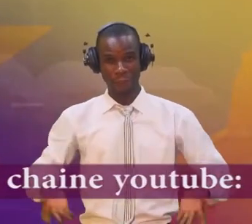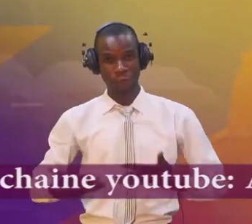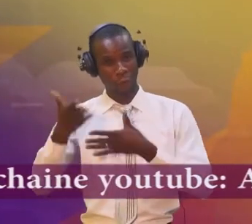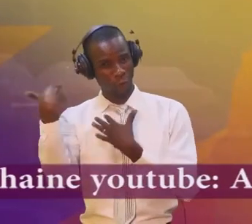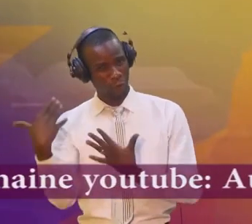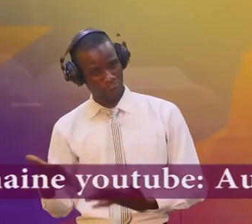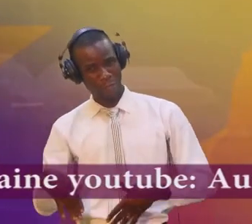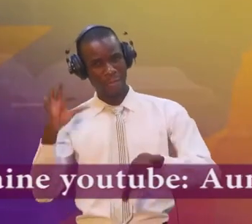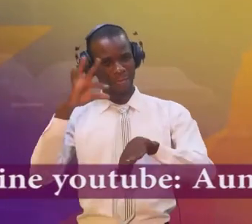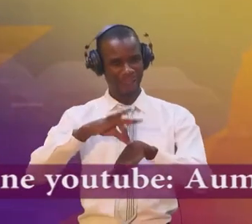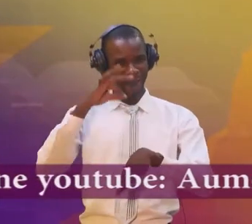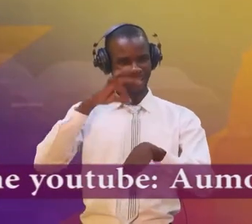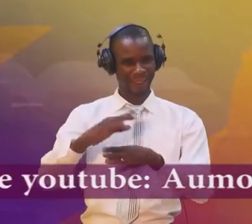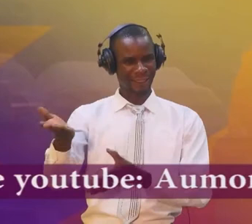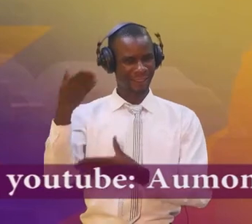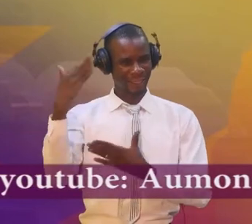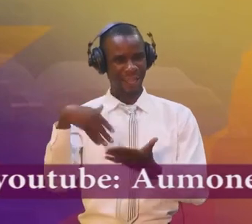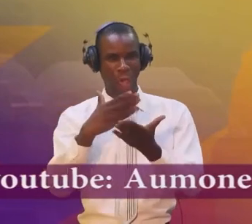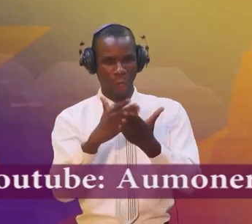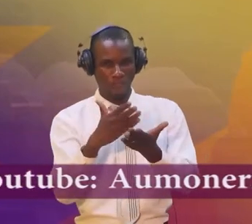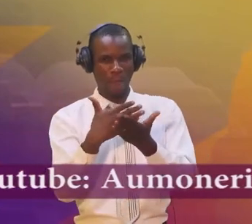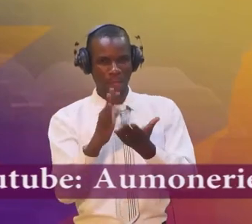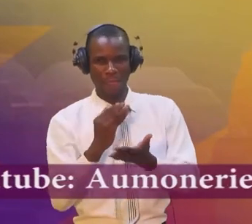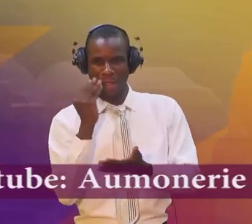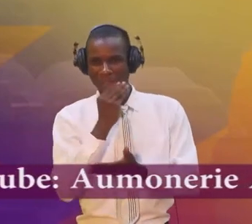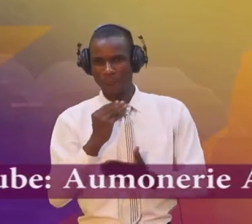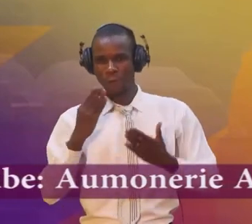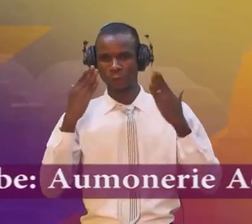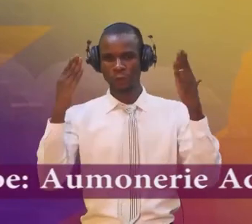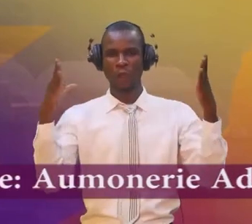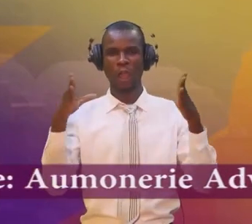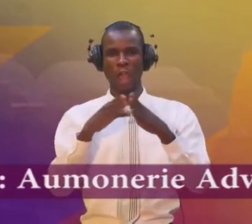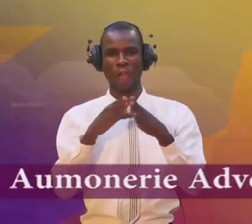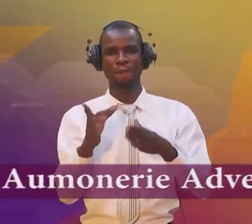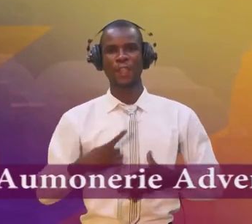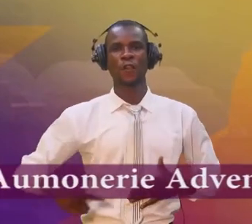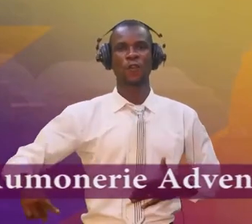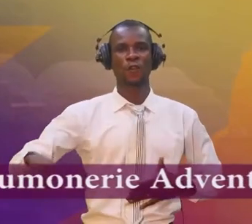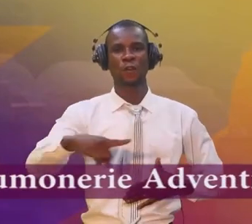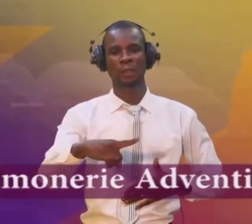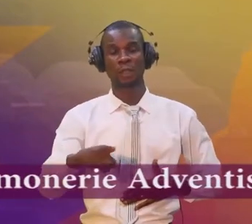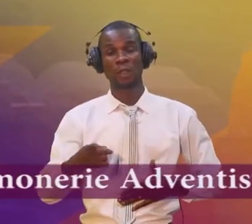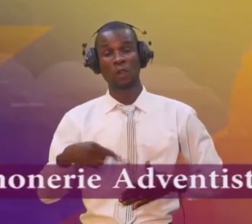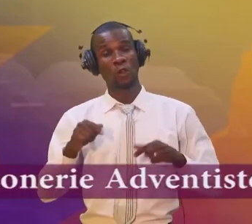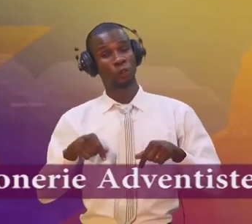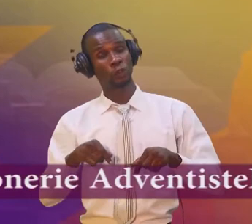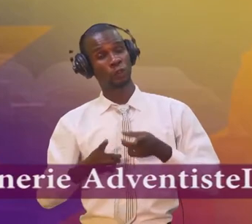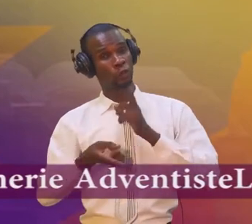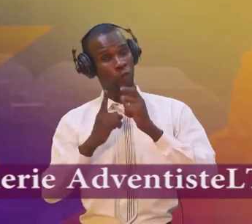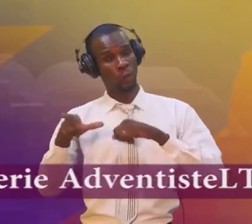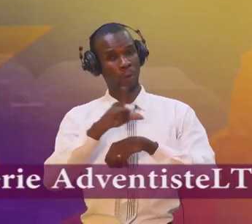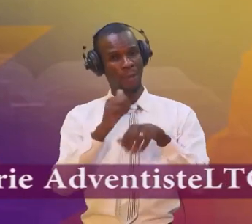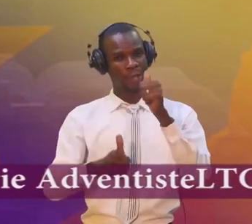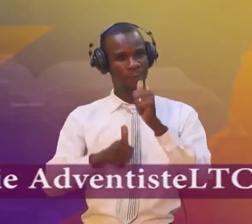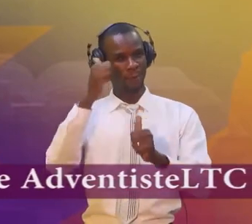Watazamaji na wasikilizaji, ni mpendo mkuu kiasi gani kwamba tuweze kusoma neno la Mungu